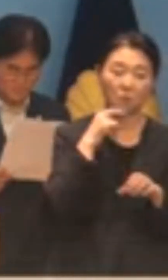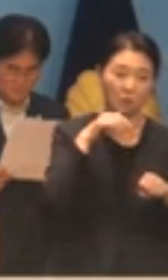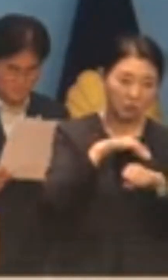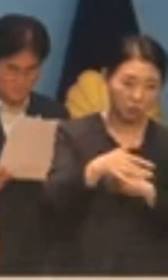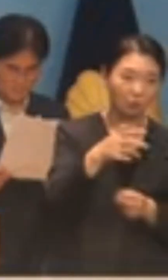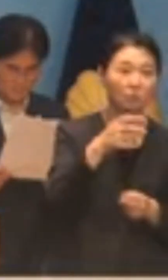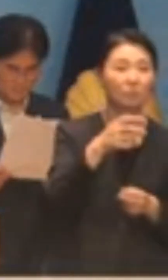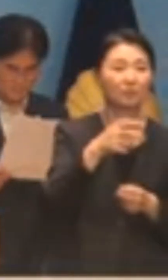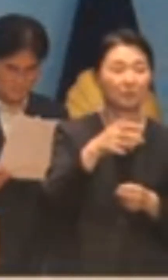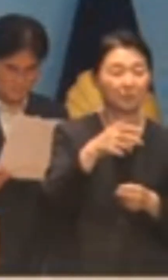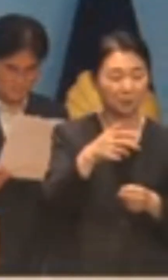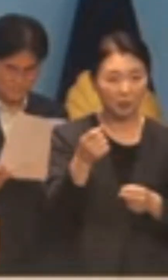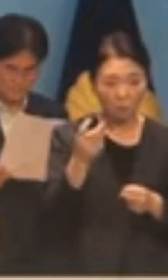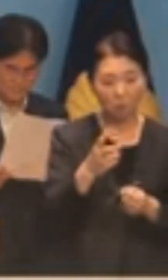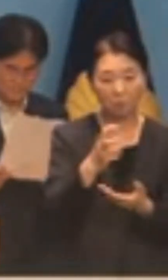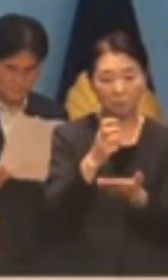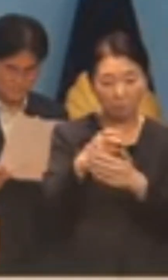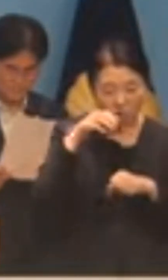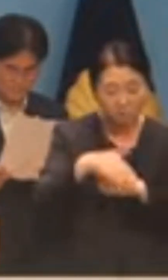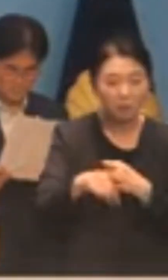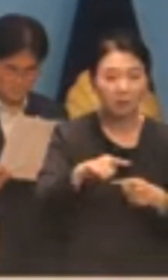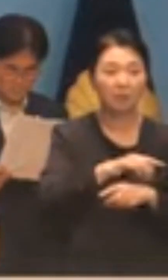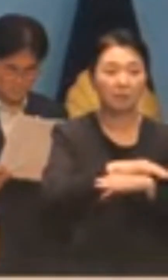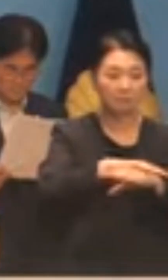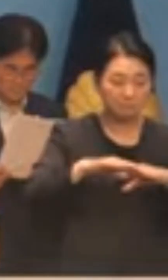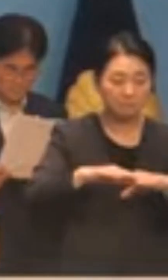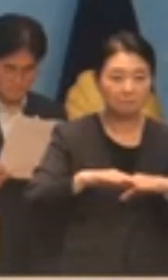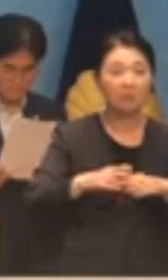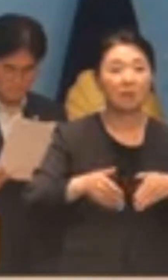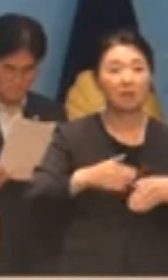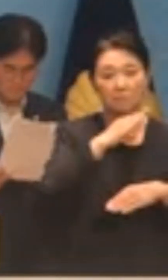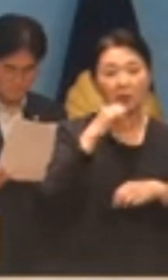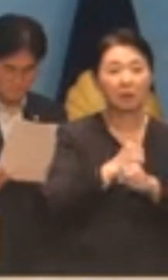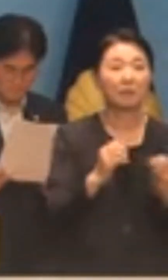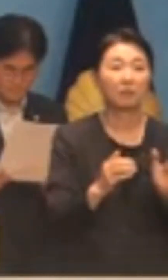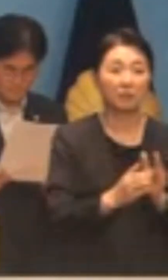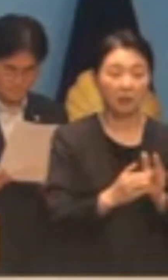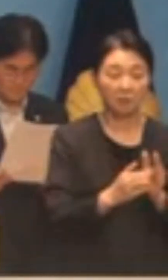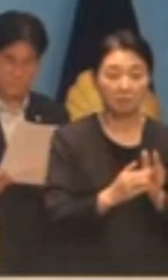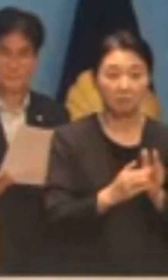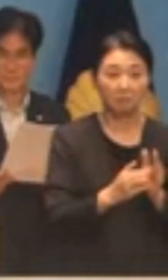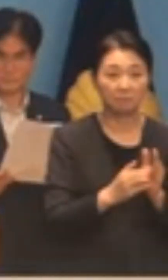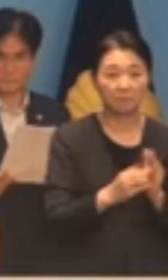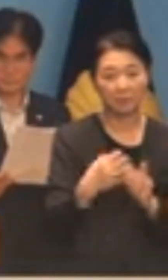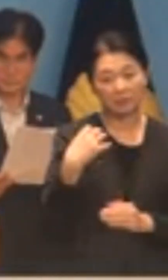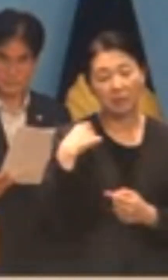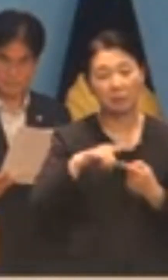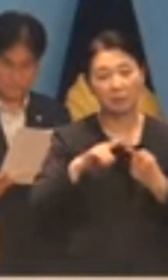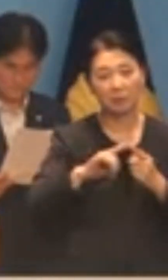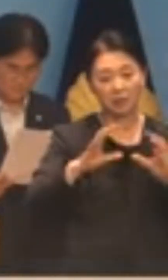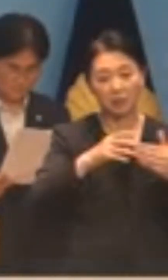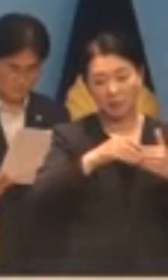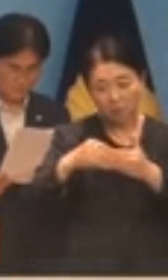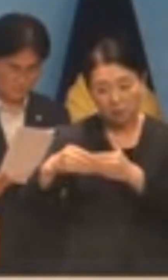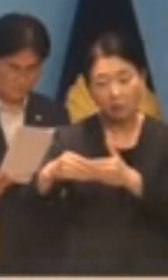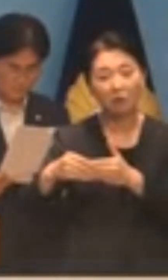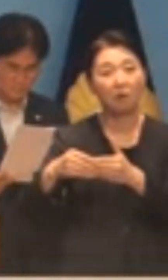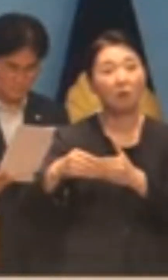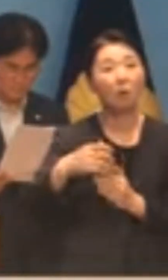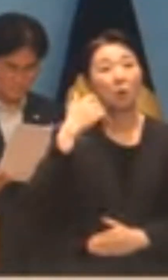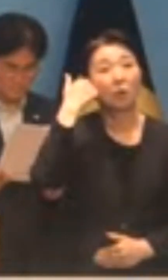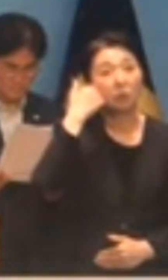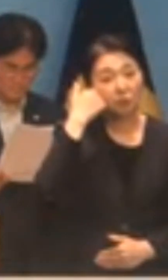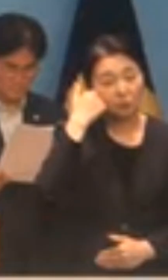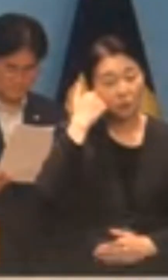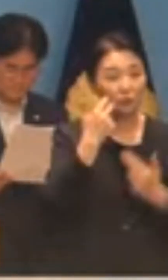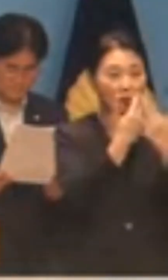사람, 균형과 통합으로 정의롭고 책임있게 이 나라를 이끌어갈 수 있는 이재명